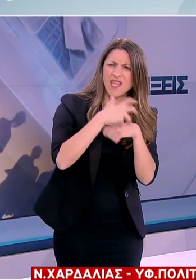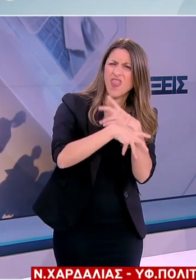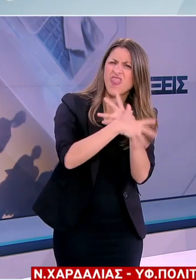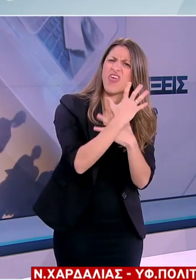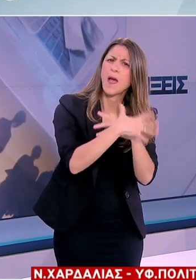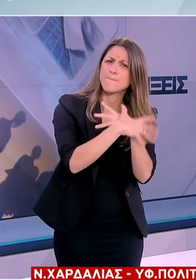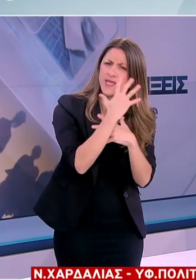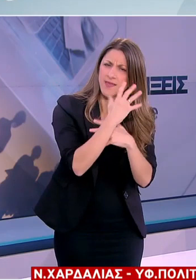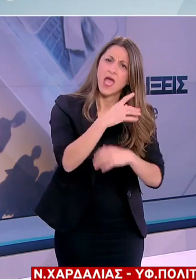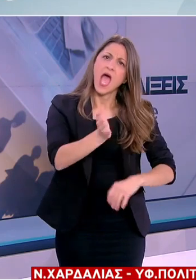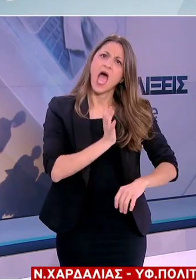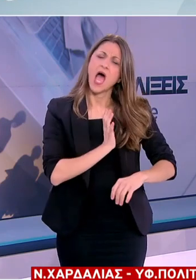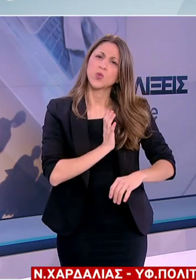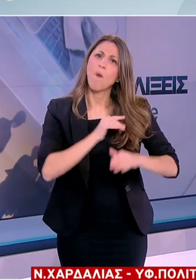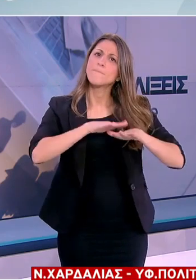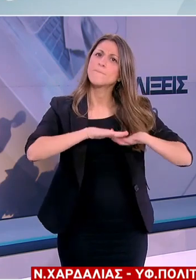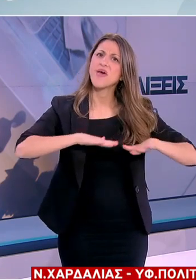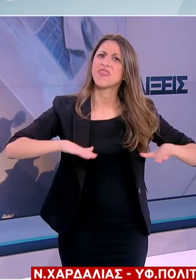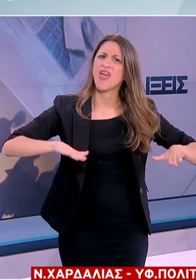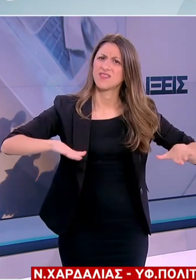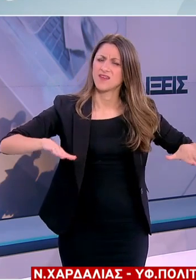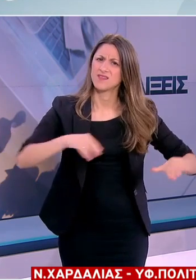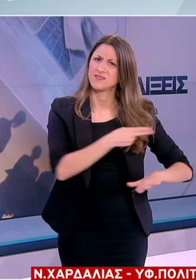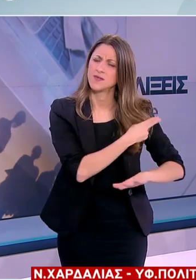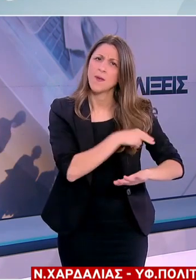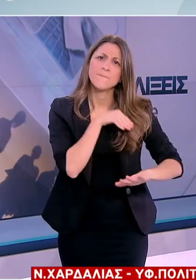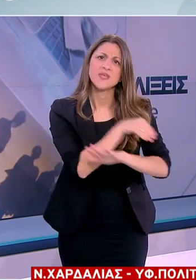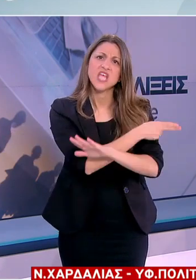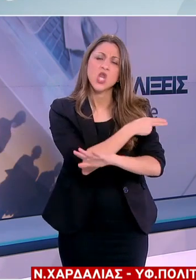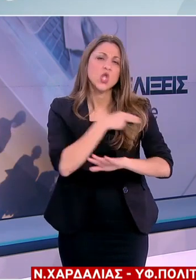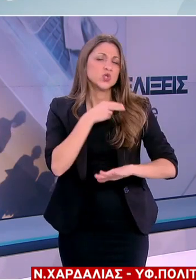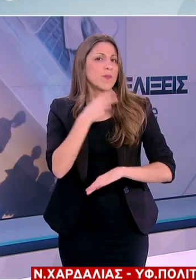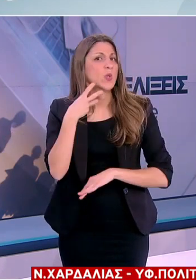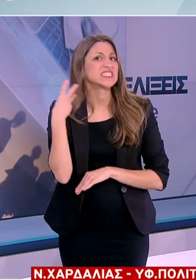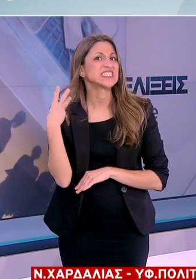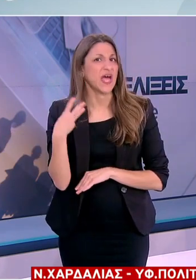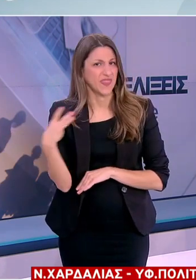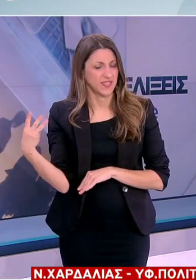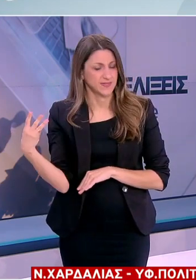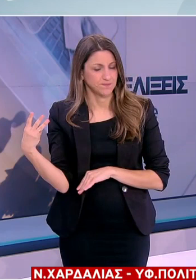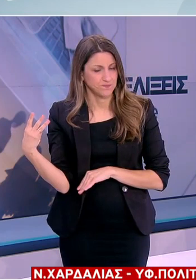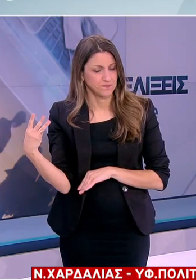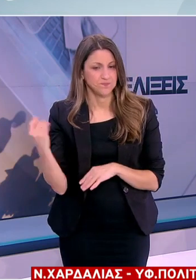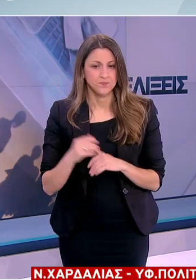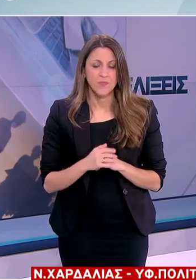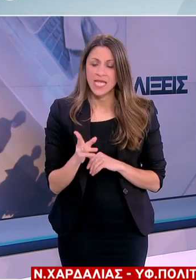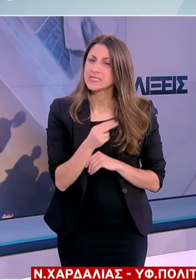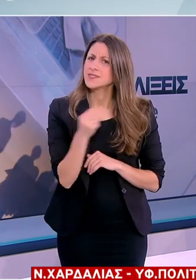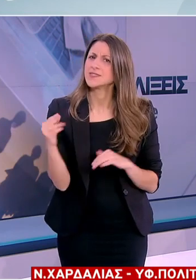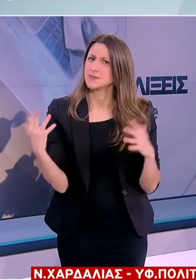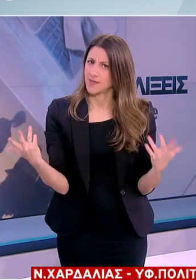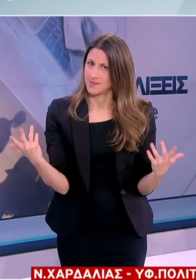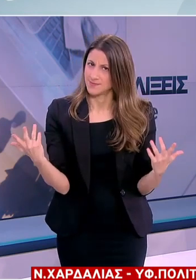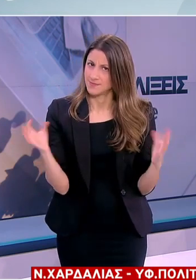15 του προσωπικού της παιδιατρικής κλινικής του Γενικού Νοσοκομείου Ξάνθης. Αυτό δεν σημαίνει ότι δεν